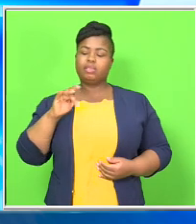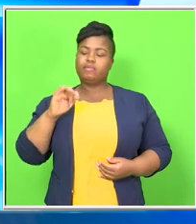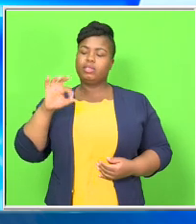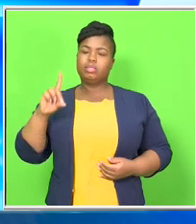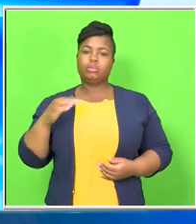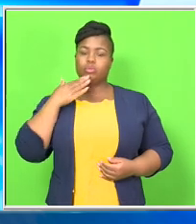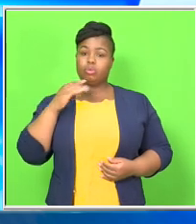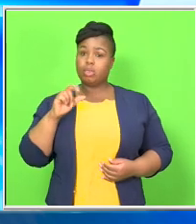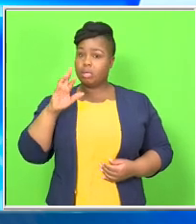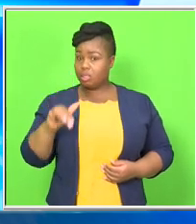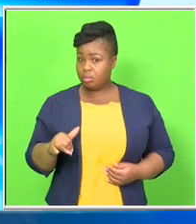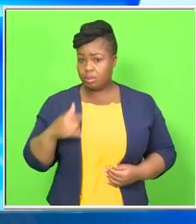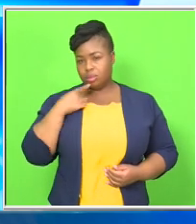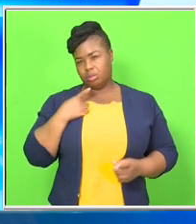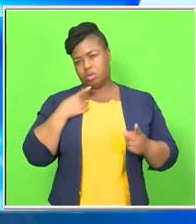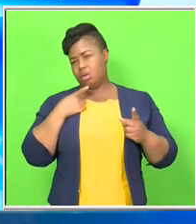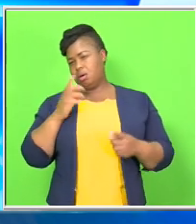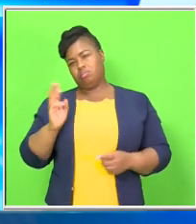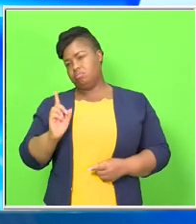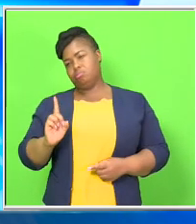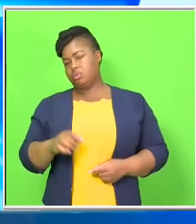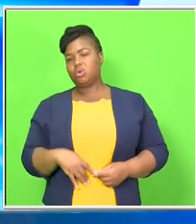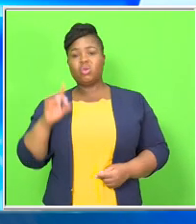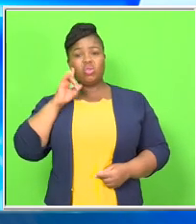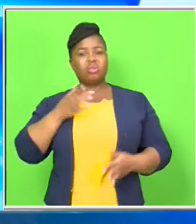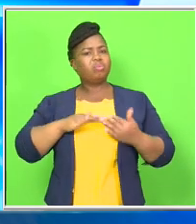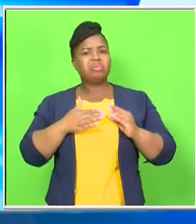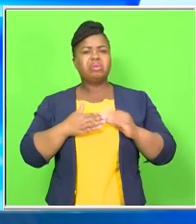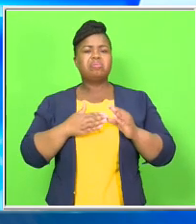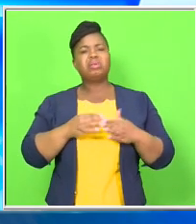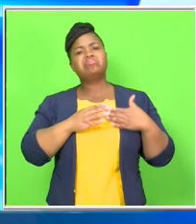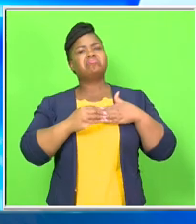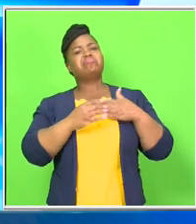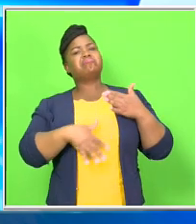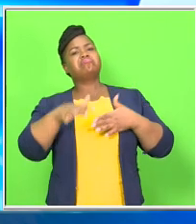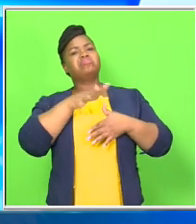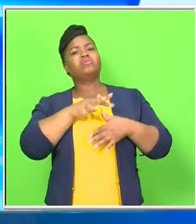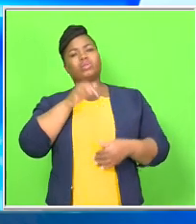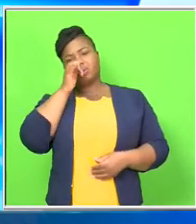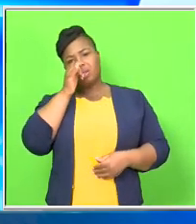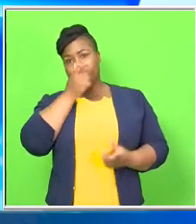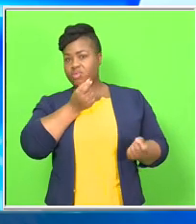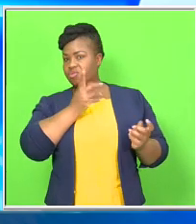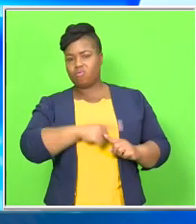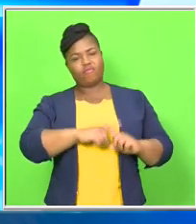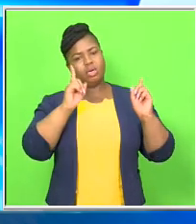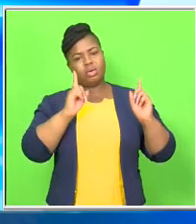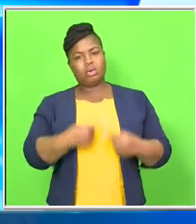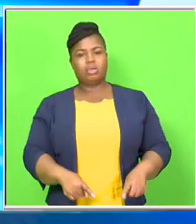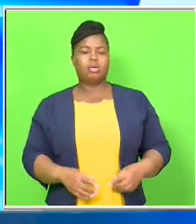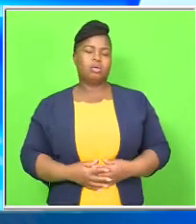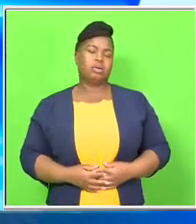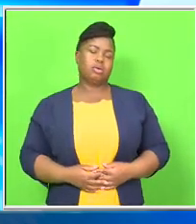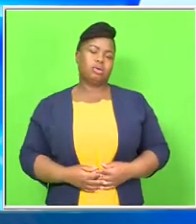kimakasela. Use pegisi inzolo zoguti zakamuzi ase hostela stale zahamba pambili ezikamewe nizob kibengwe mpagatini.